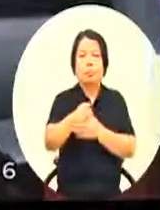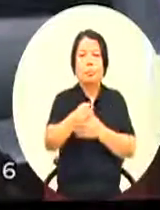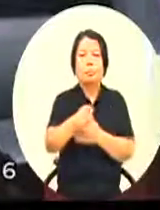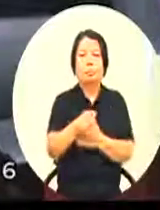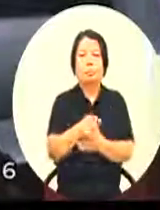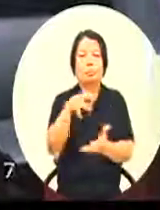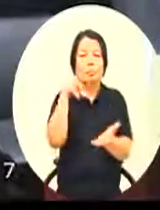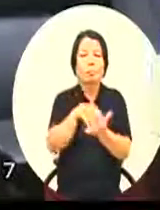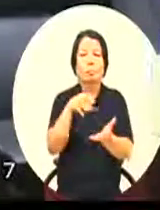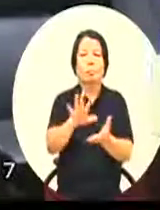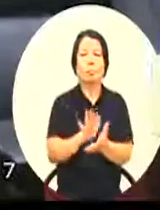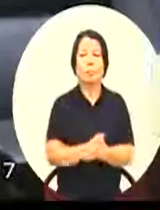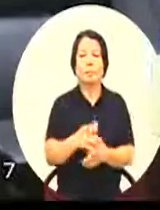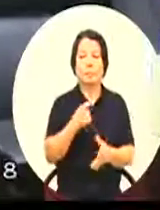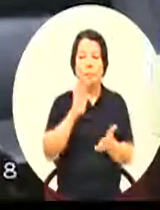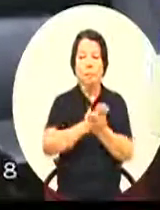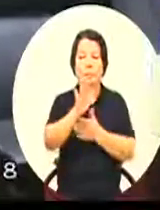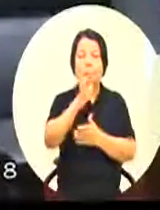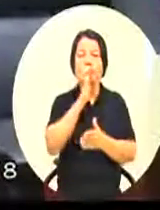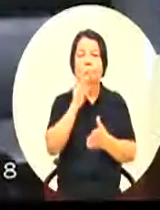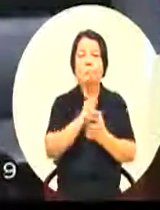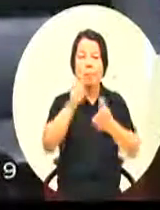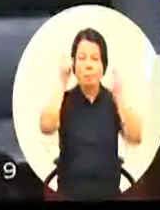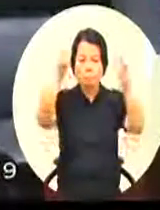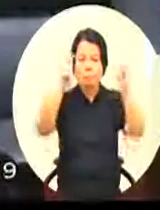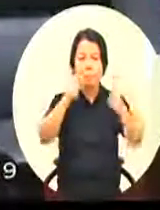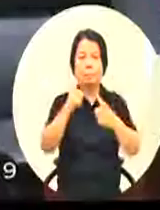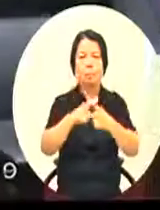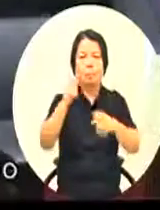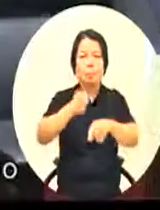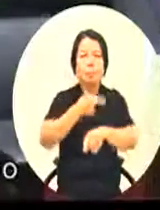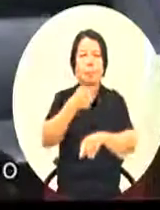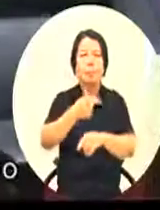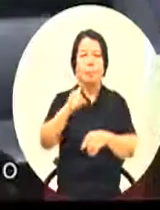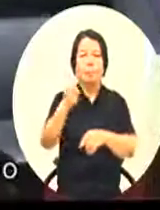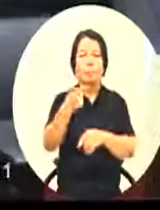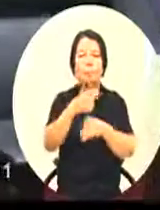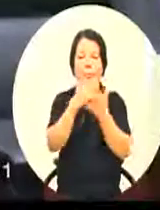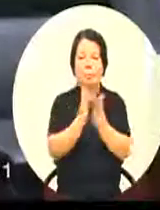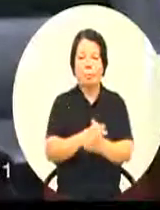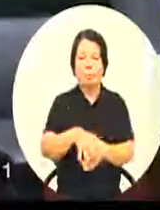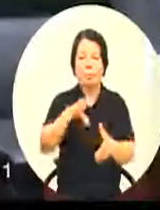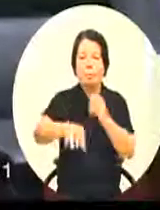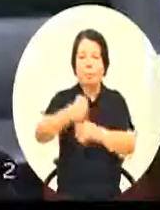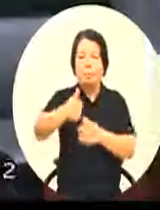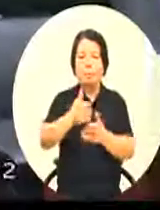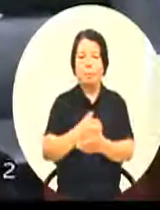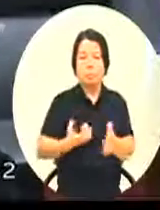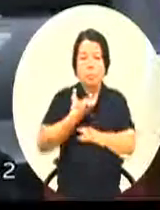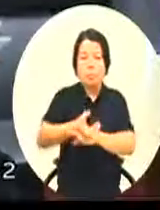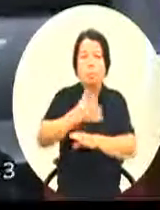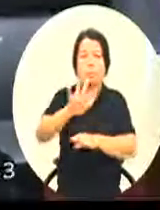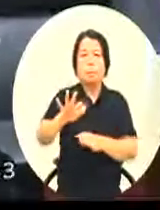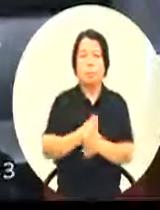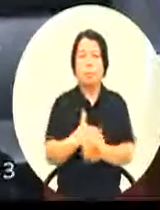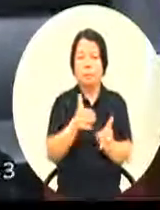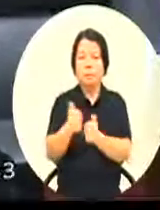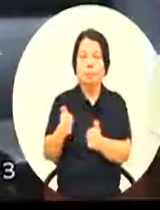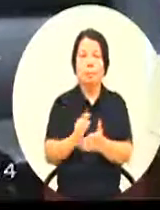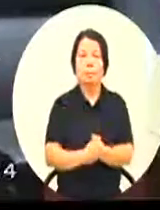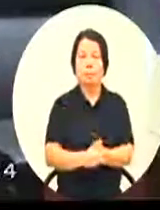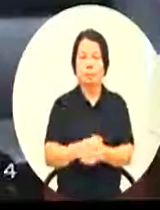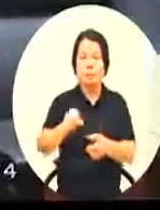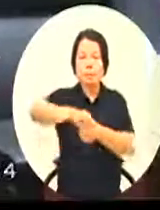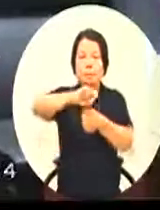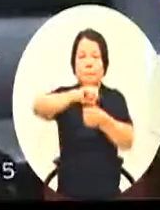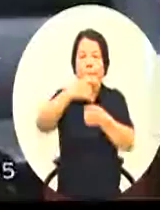以后就是我们高雄采，所以我们也感谢我们的局长这么用心在这里非常感谢，然后增加了